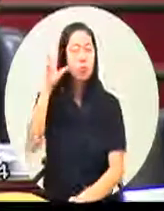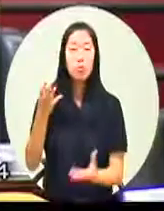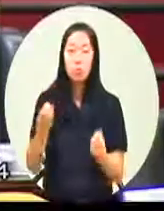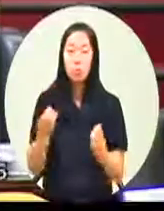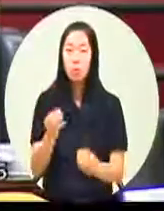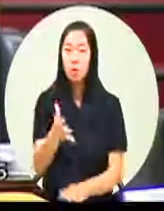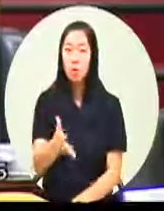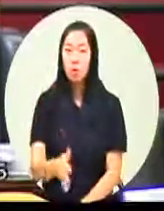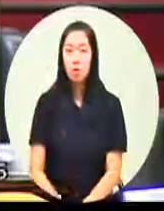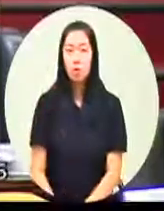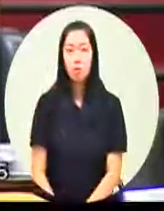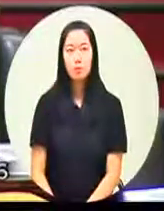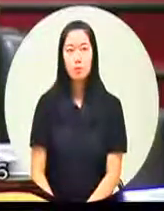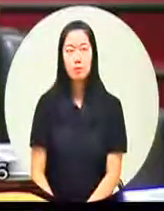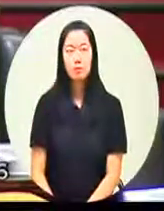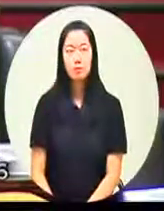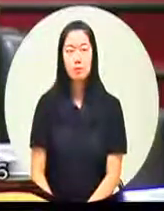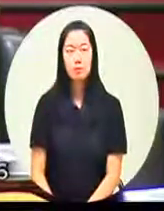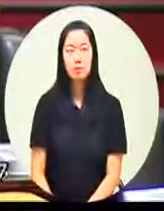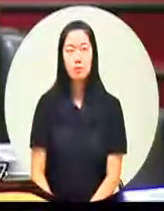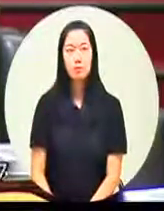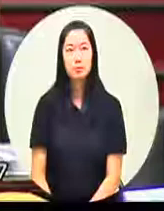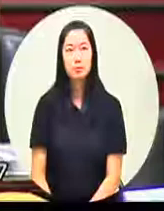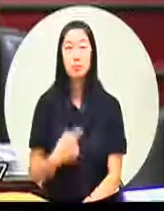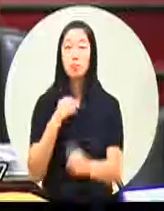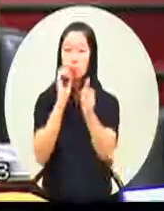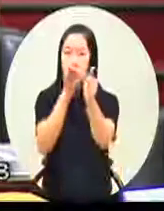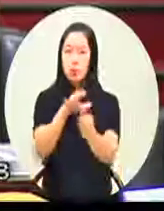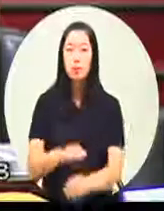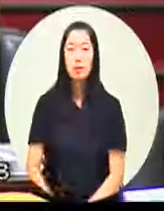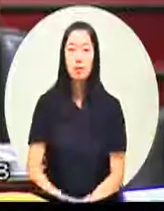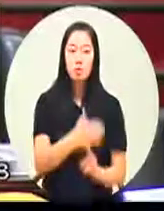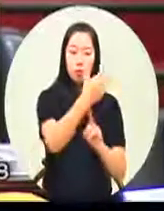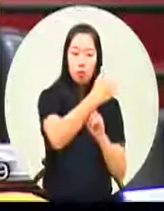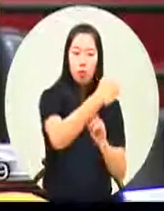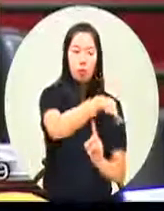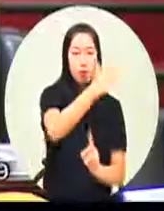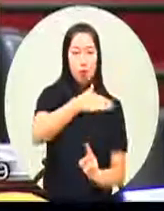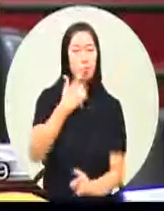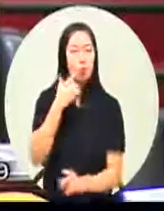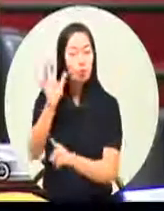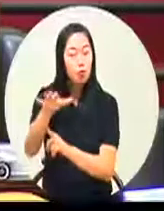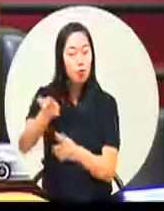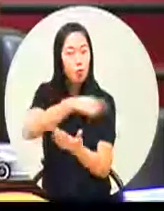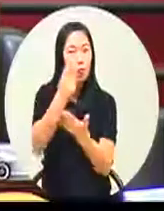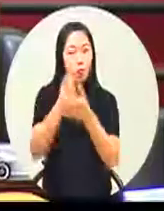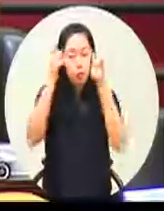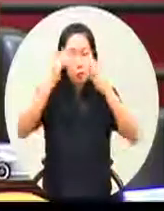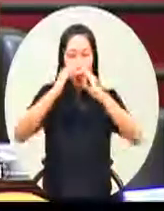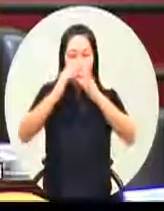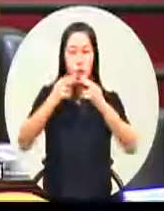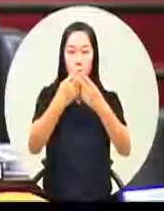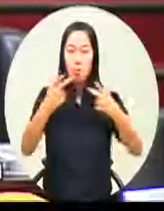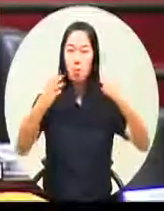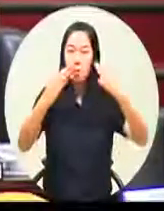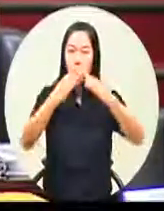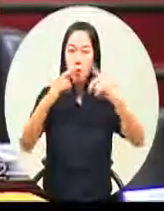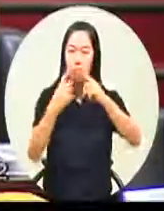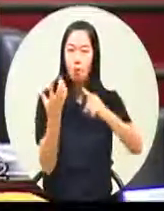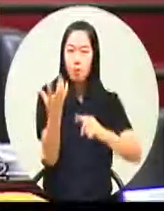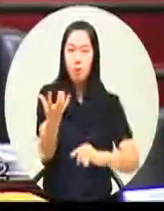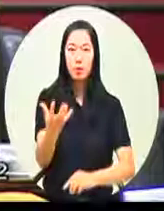你报告，我是 我们的高雄， 我很清楚， 旗美地区是整个高雄客家人集中最多的地